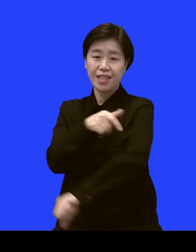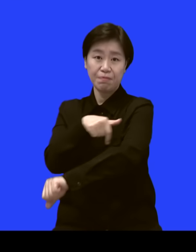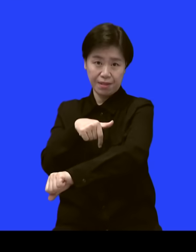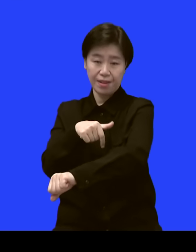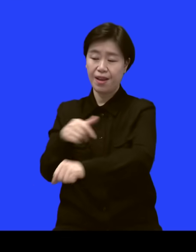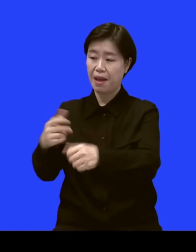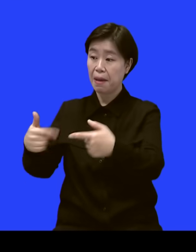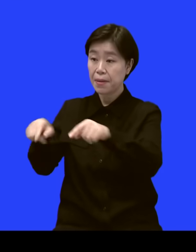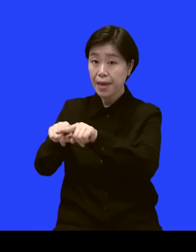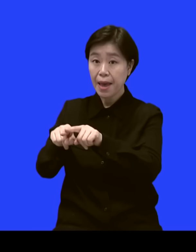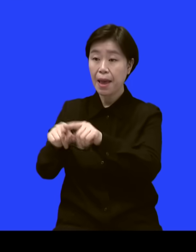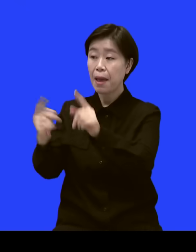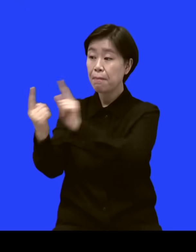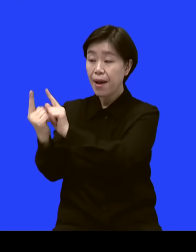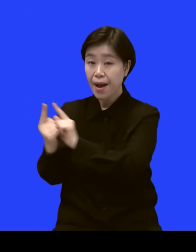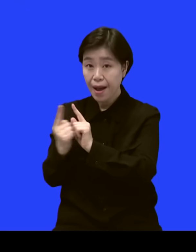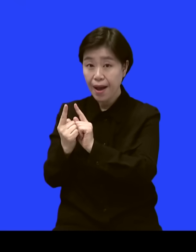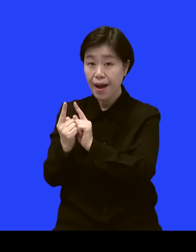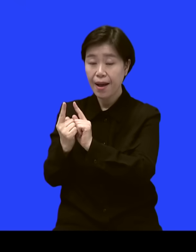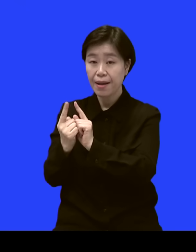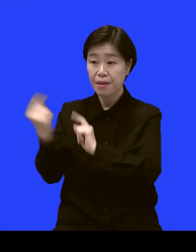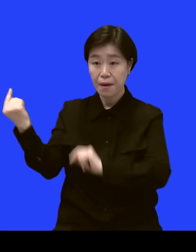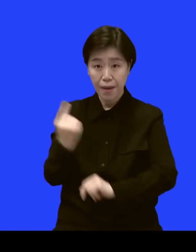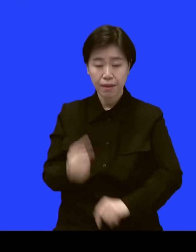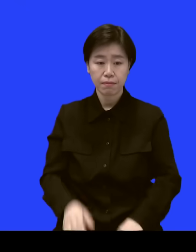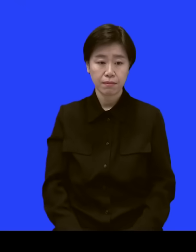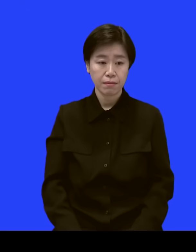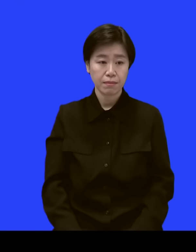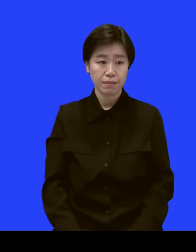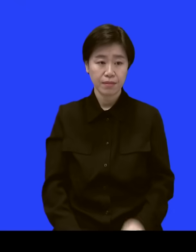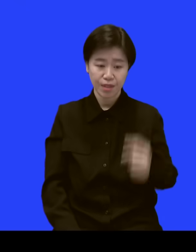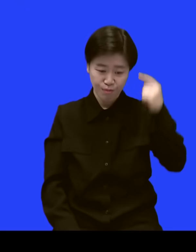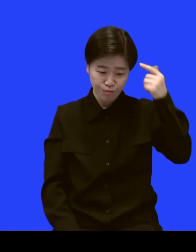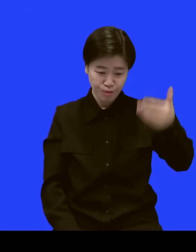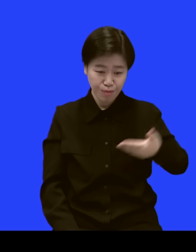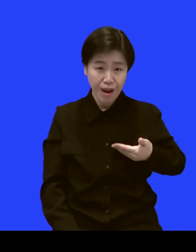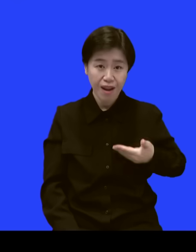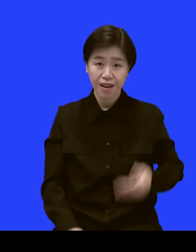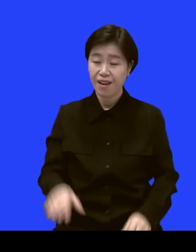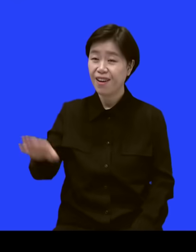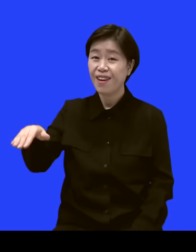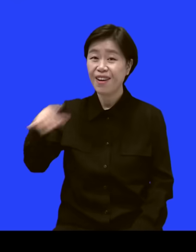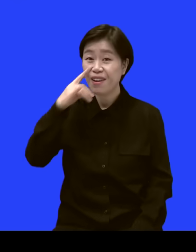만나고 들어갈게 했더니 아이들이 엄마 집사님들도 술 마셔? 이러는 거예요.